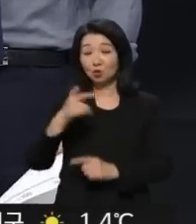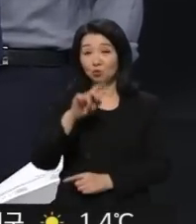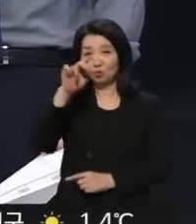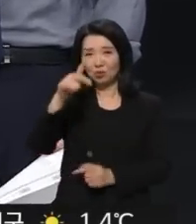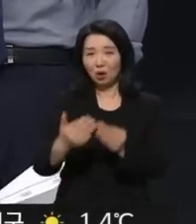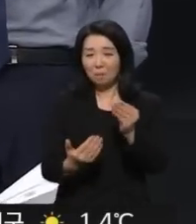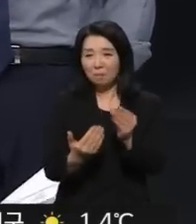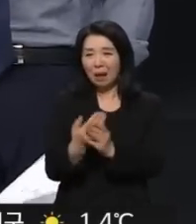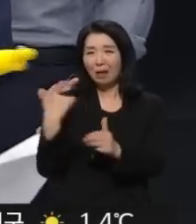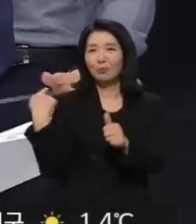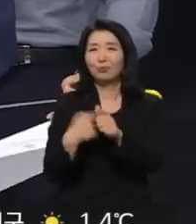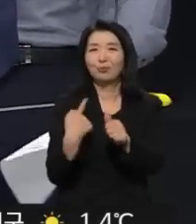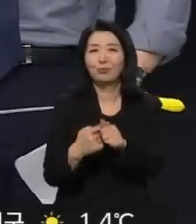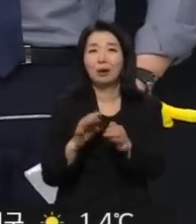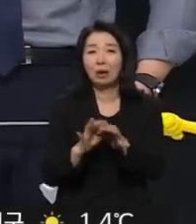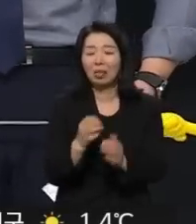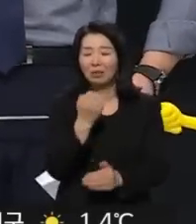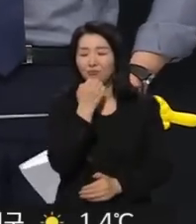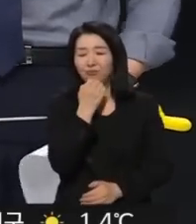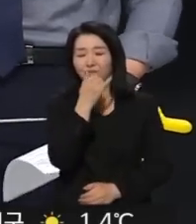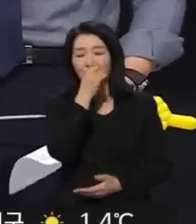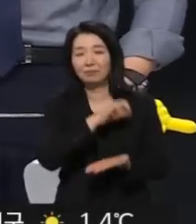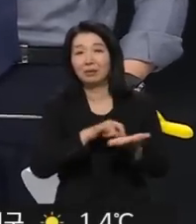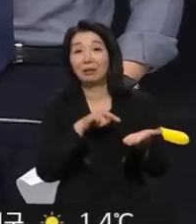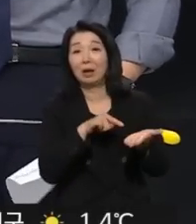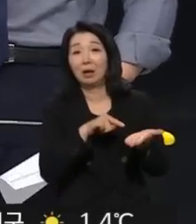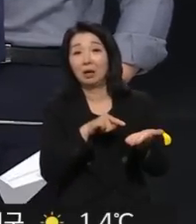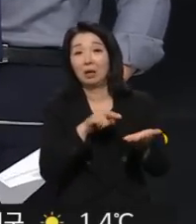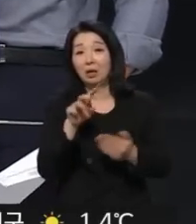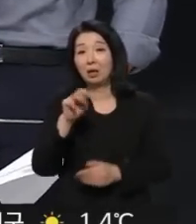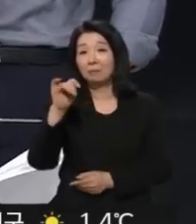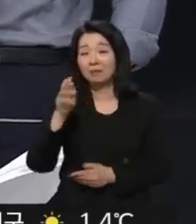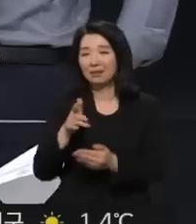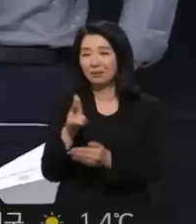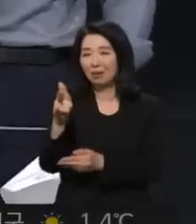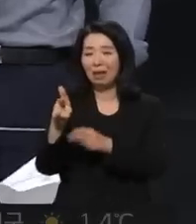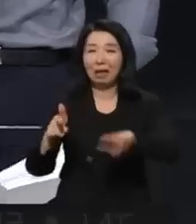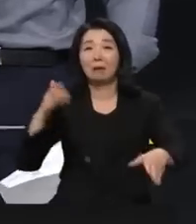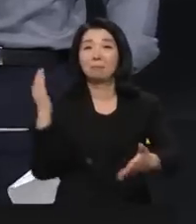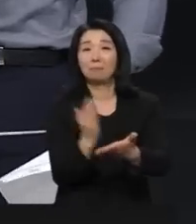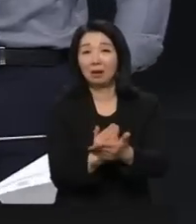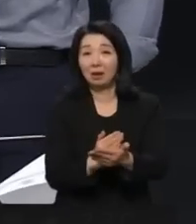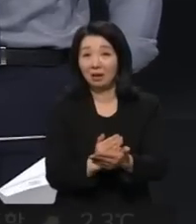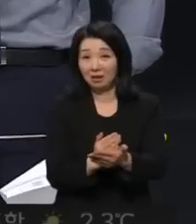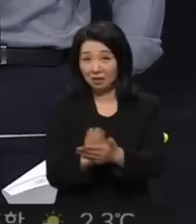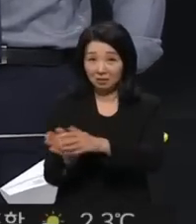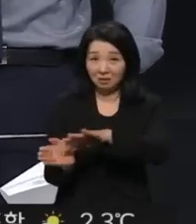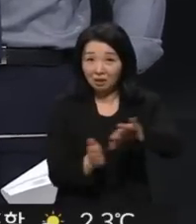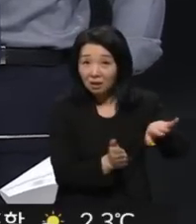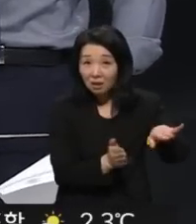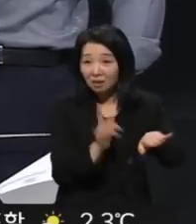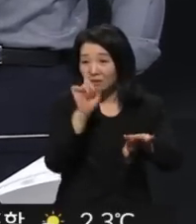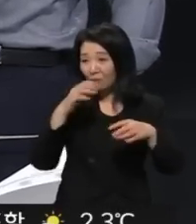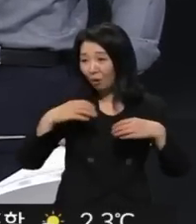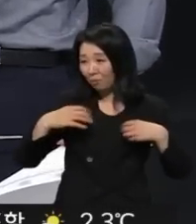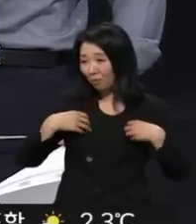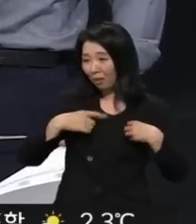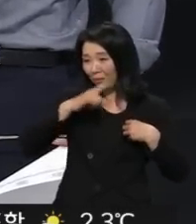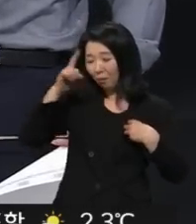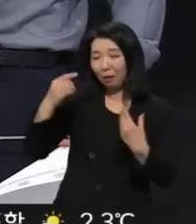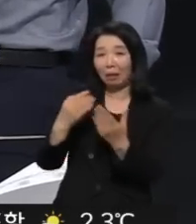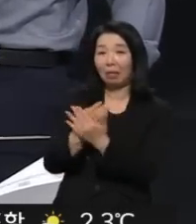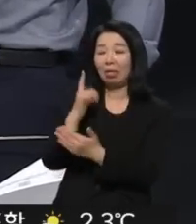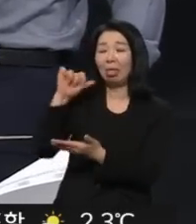이 비속어 논란, 웃기고 있네 필담 사건, MBC 전용기 탑승 배제까지 정부 여당 모두 이 자책성